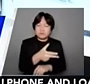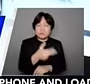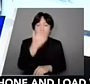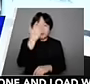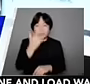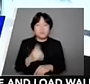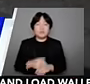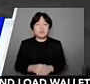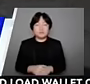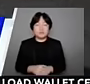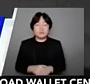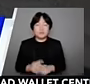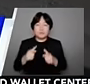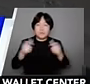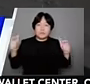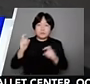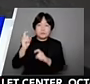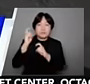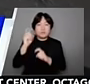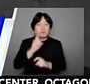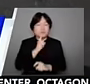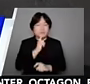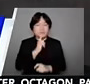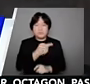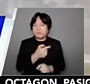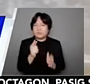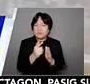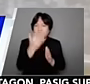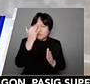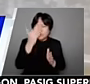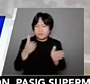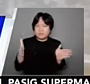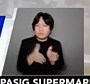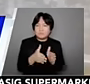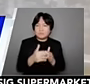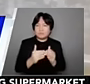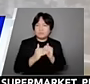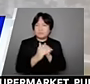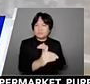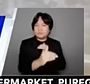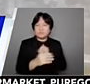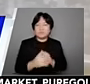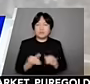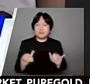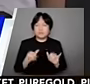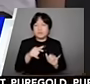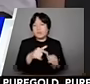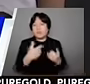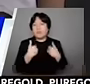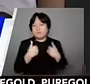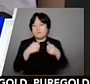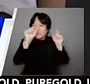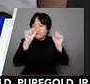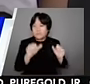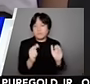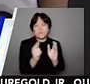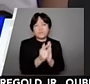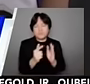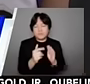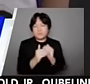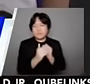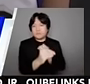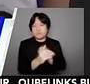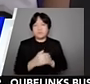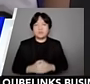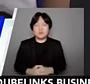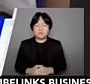mga malalaking truck doon dahil makitid ang kalsada at may mga road sign ding nakapaskil. Yung gatong kalaking truck po ay